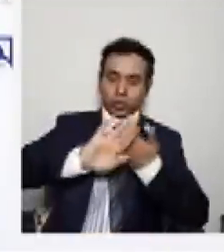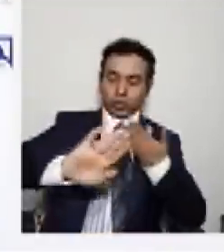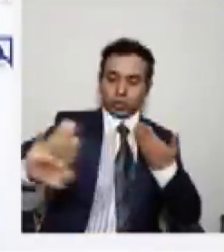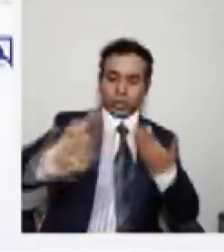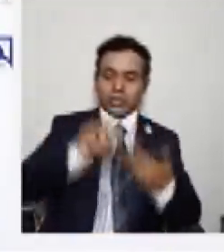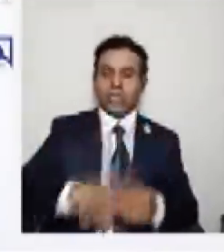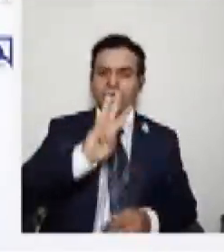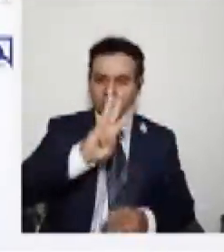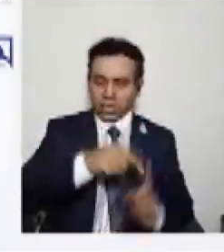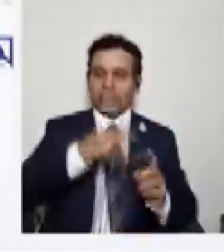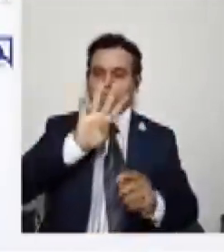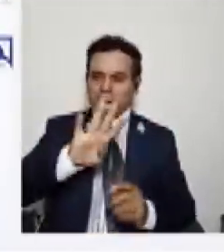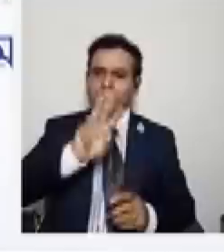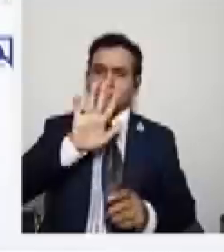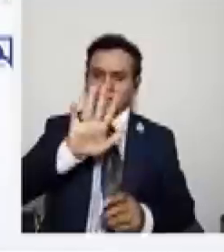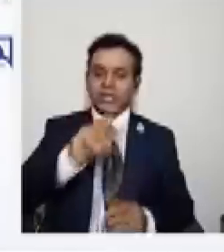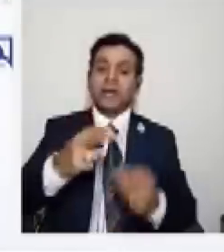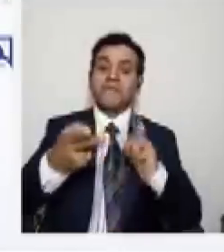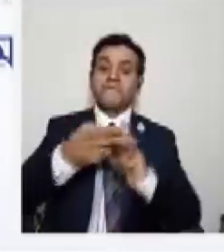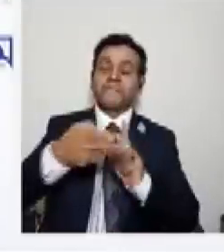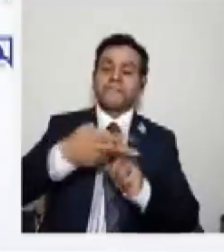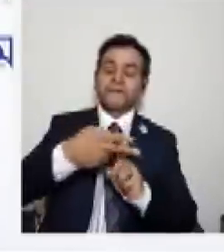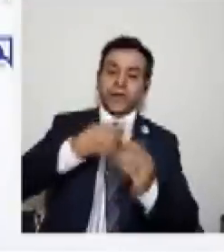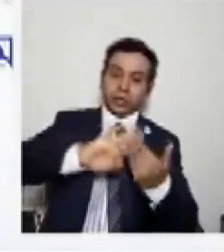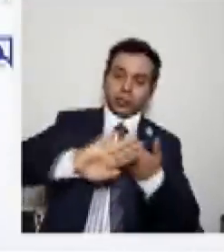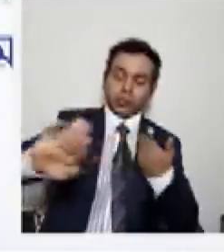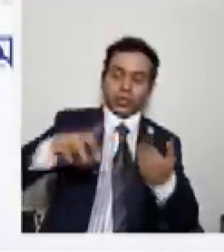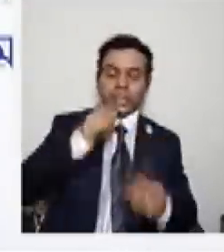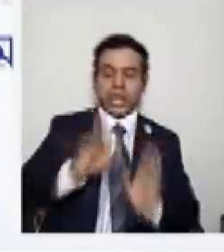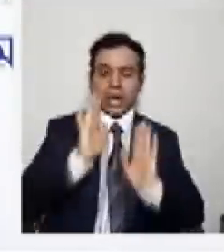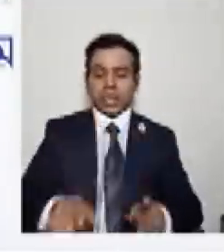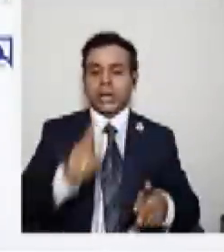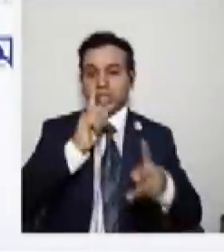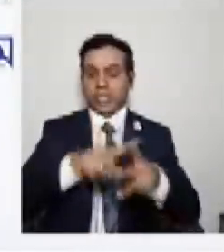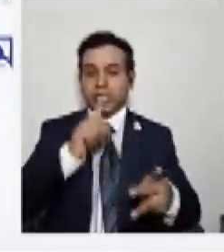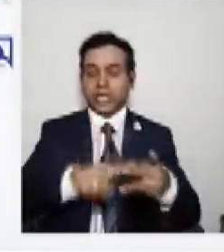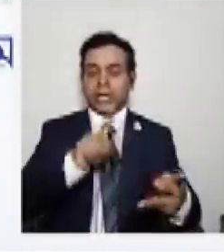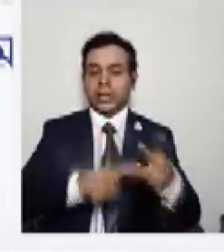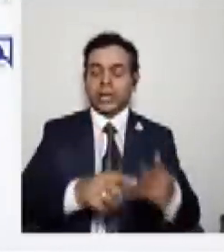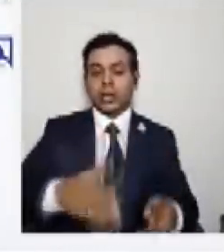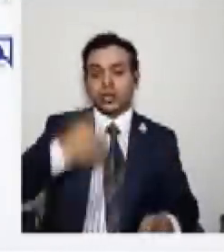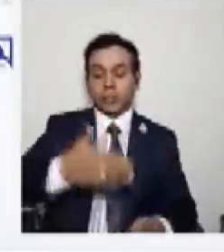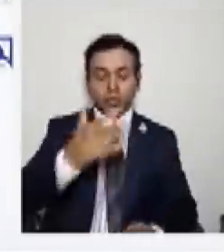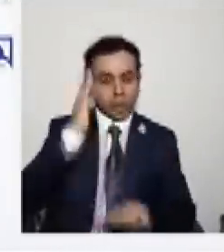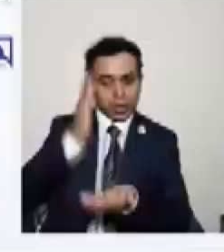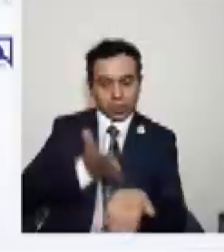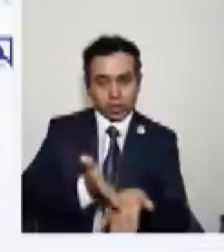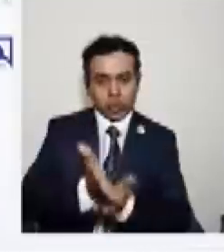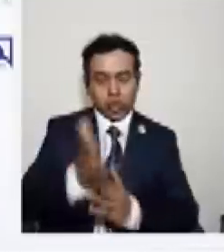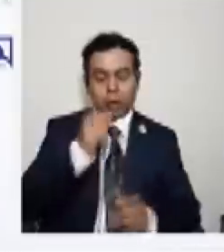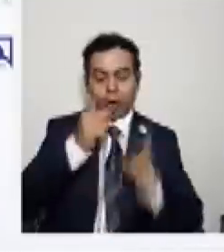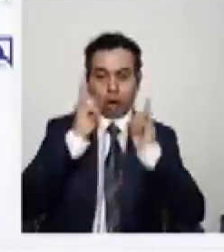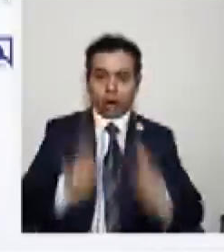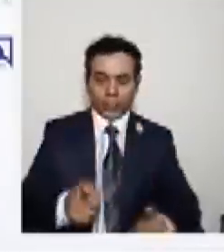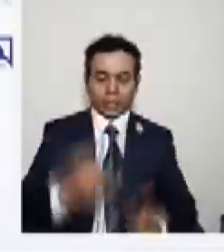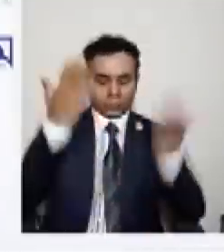যাবে। যেমন মাস্ক পরা, সঠিকভাবে মাস্ক পরা, বারবার সাবান পানি দিয়ে হাত ধোয়া বা হ্যান্ড স্যানিটাইজার ব্যবহার করা এবং সামাজিক দূরত্ব